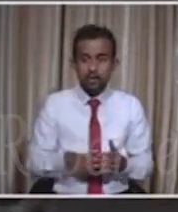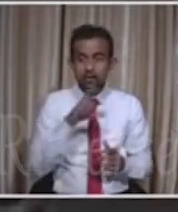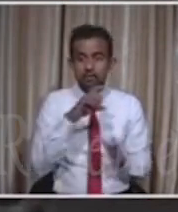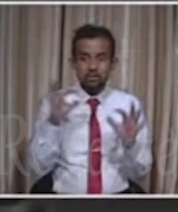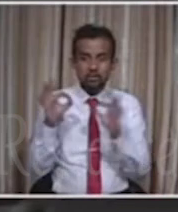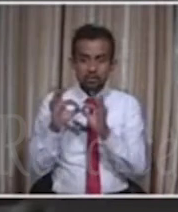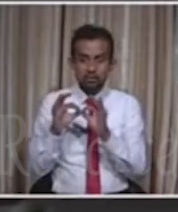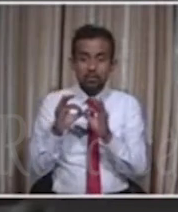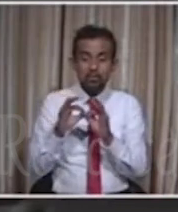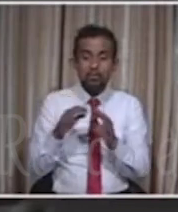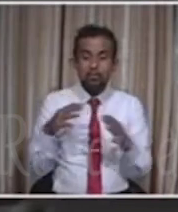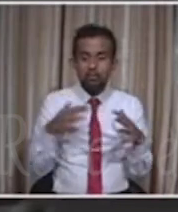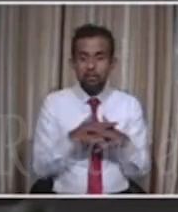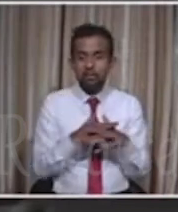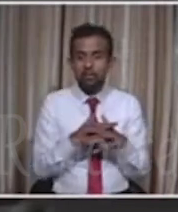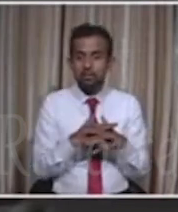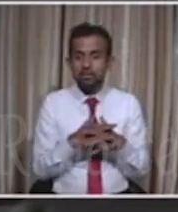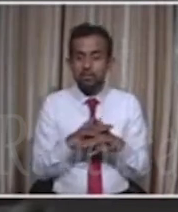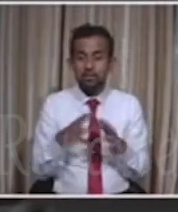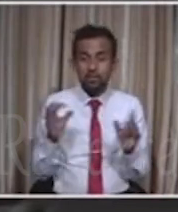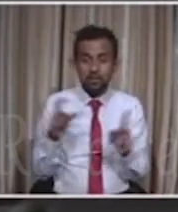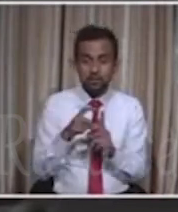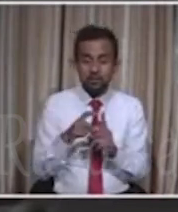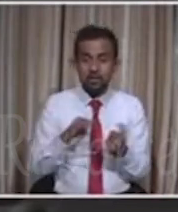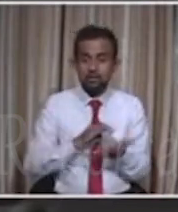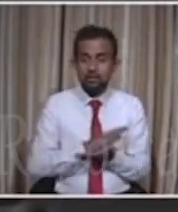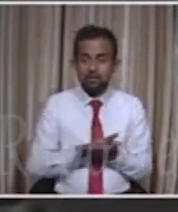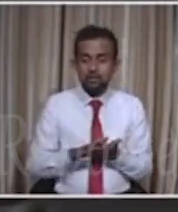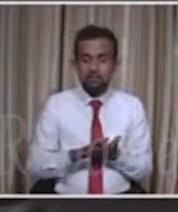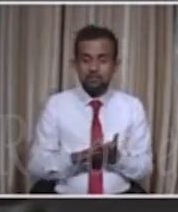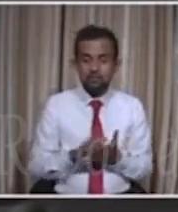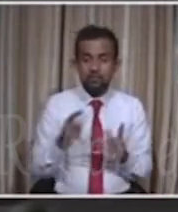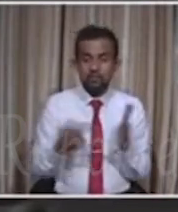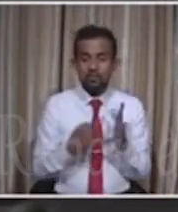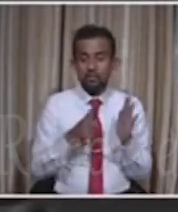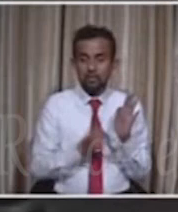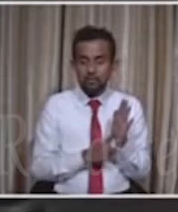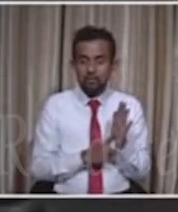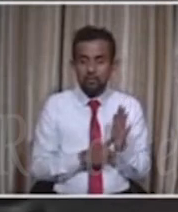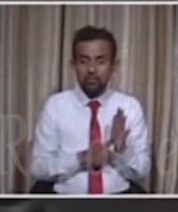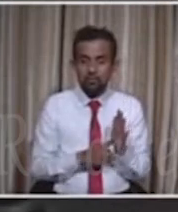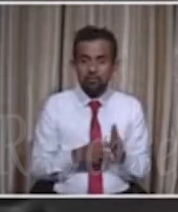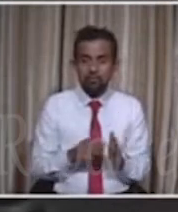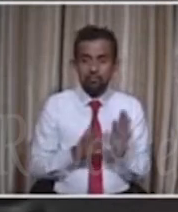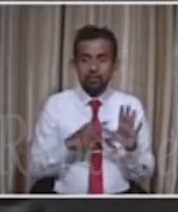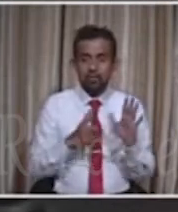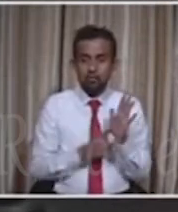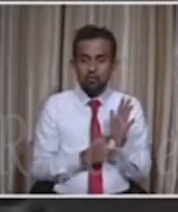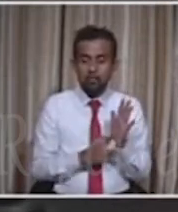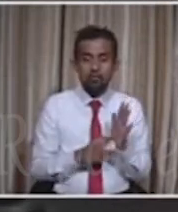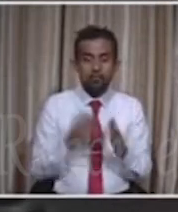චාමර විශ්වදේවින්ද නීලනුවන් මොනසිංහ ශනීල් ශ්‍රීමාල් දිලංක මඳුරංග මල්ලිකාරත්න